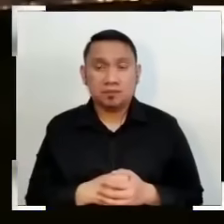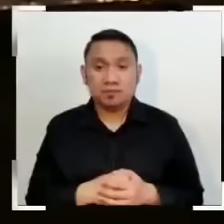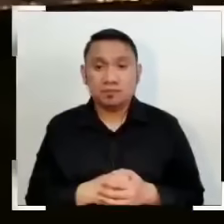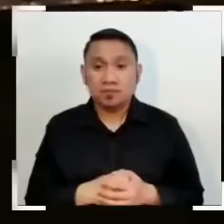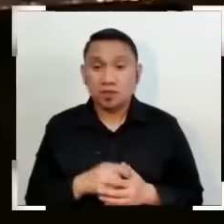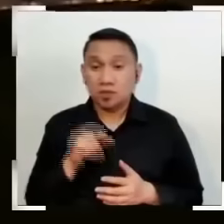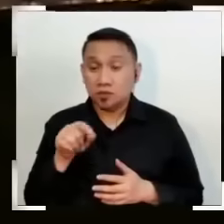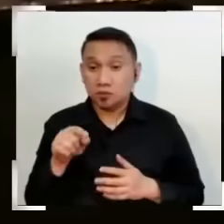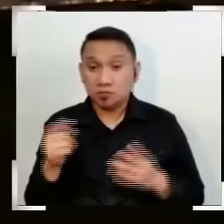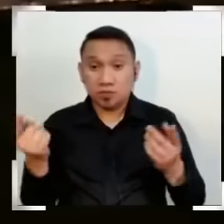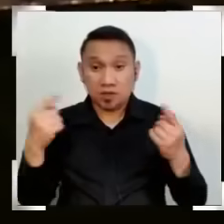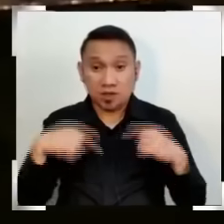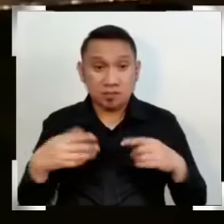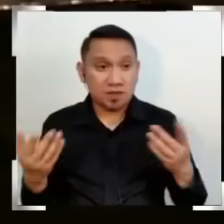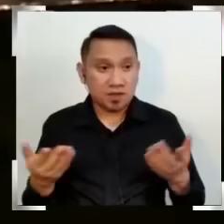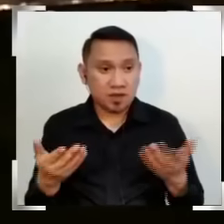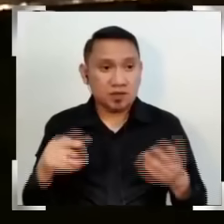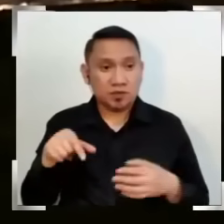para umiscore. Galing sila